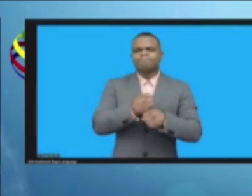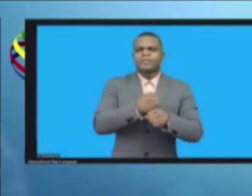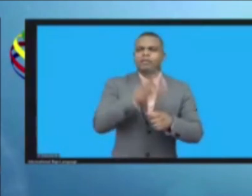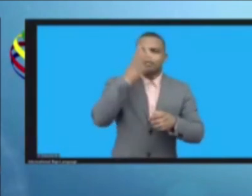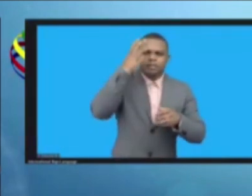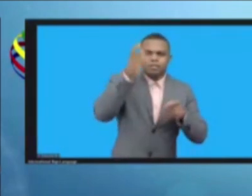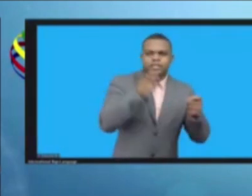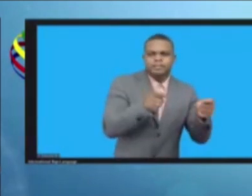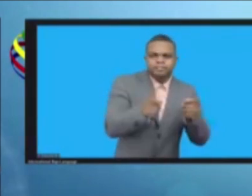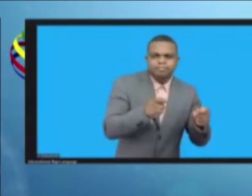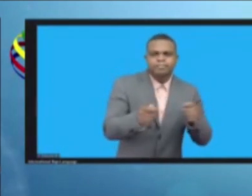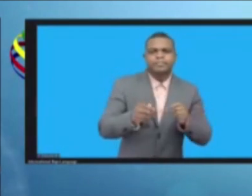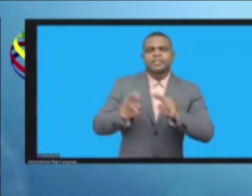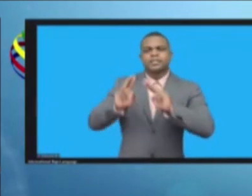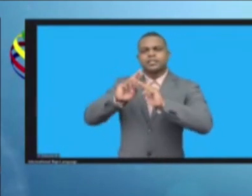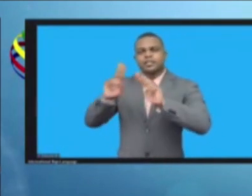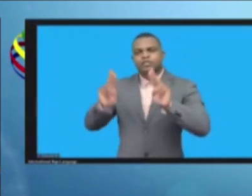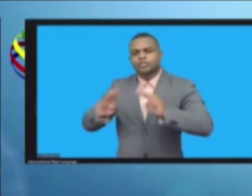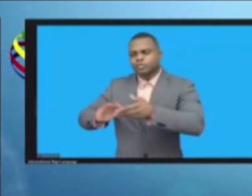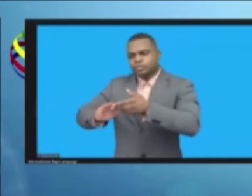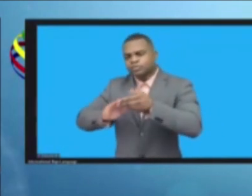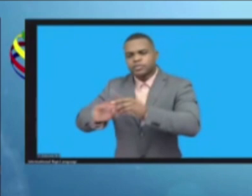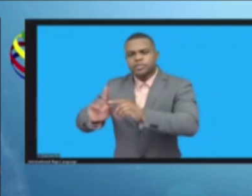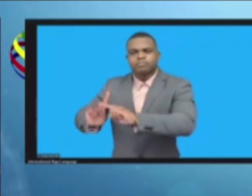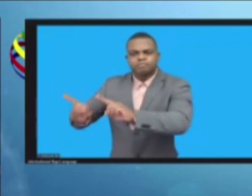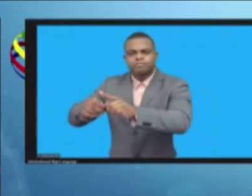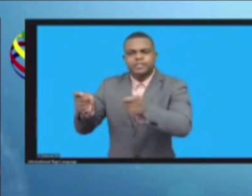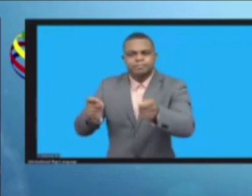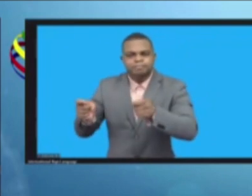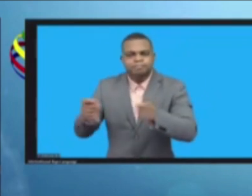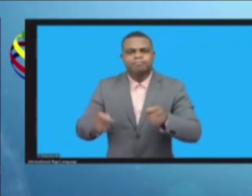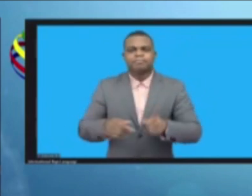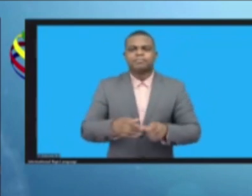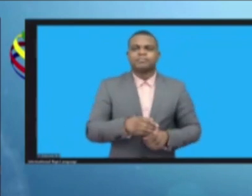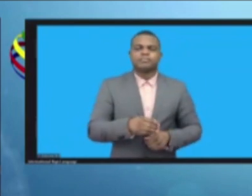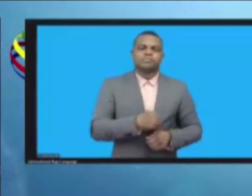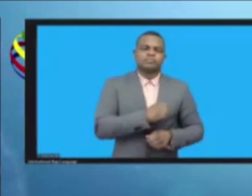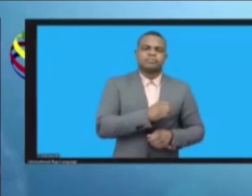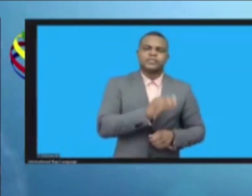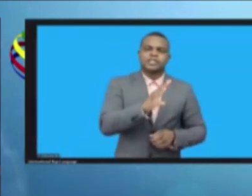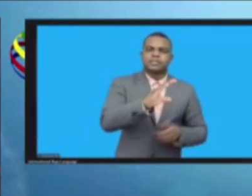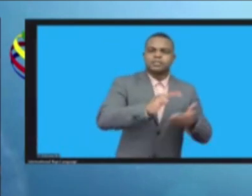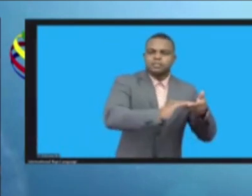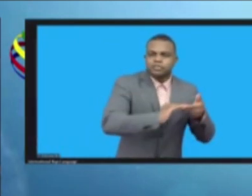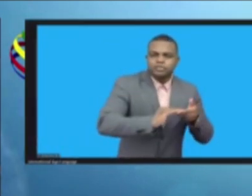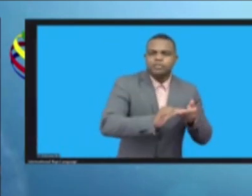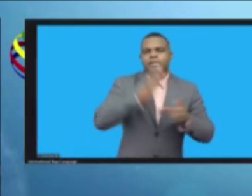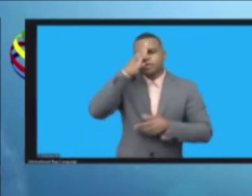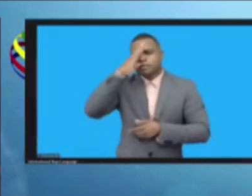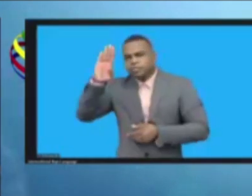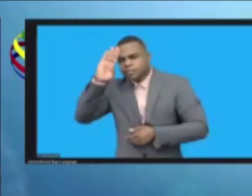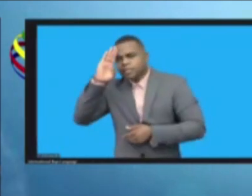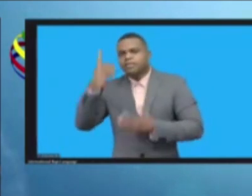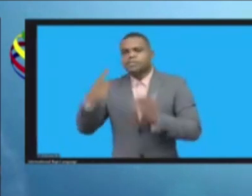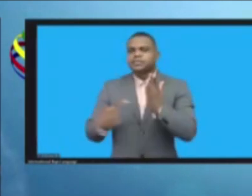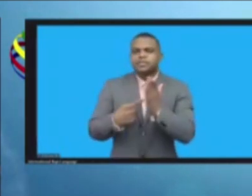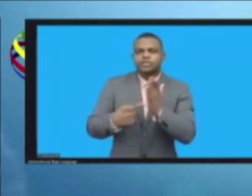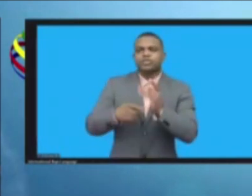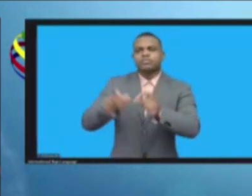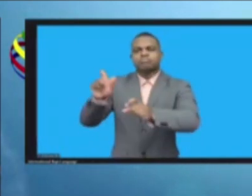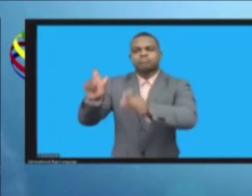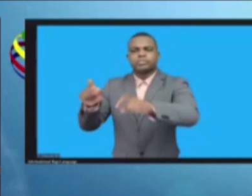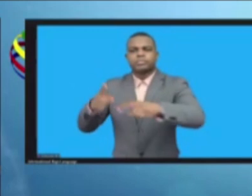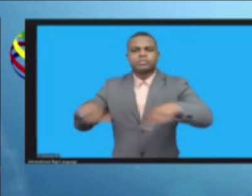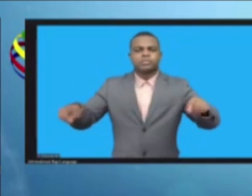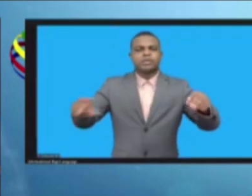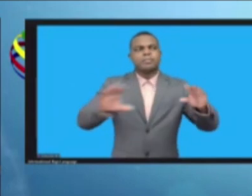межгосударственной организации, представителем гражданского общества, научных кругов, технических служб.